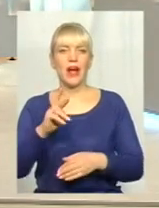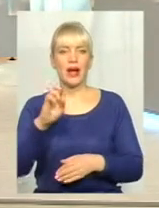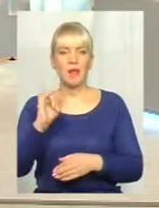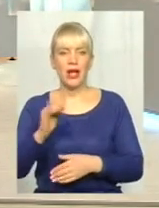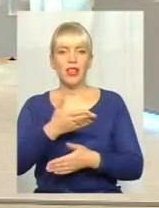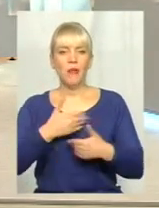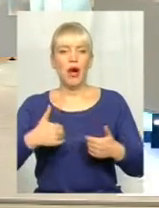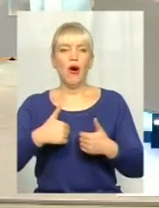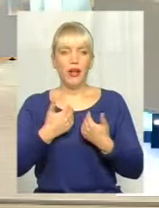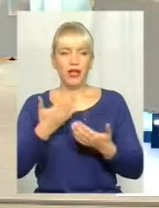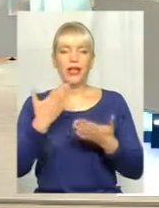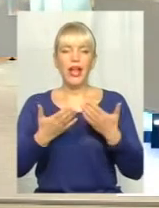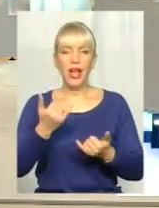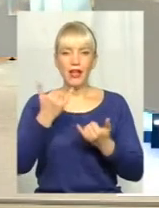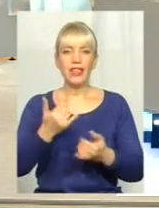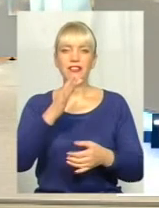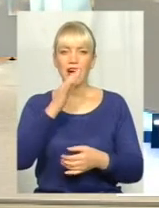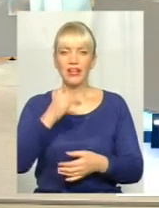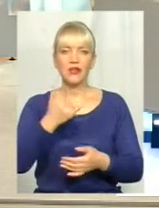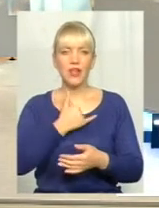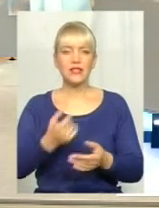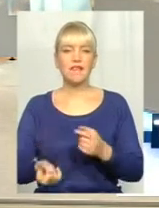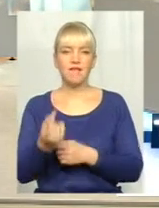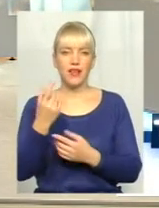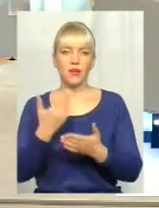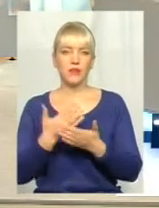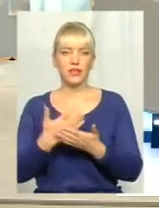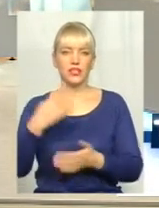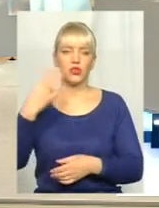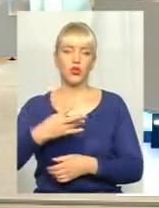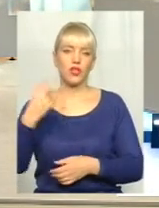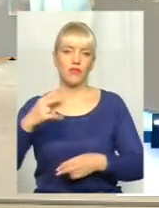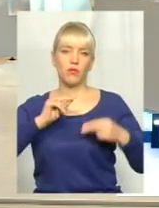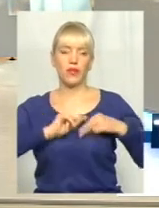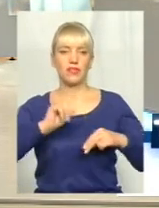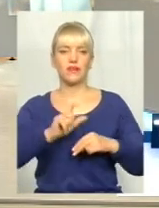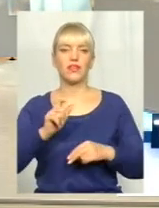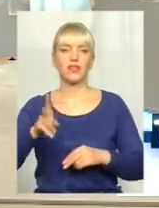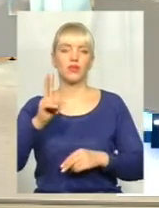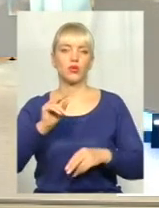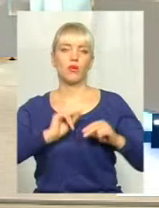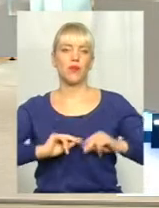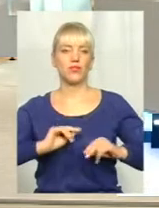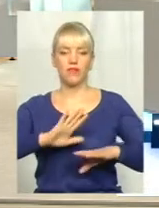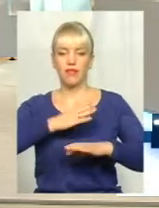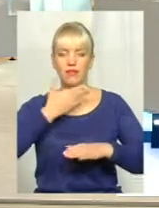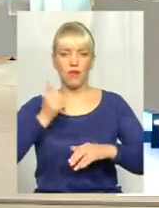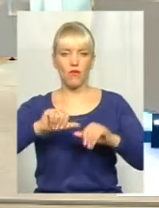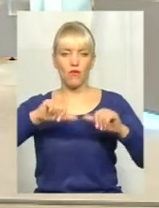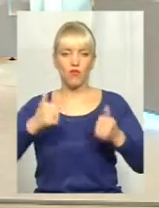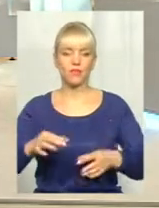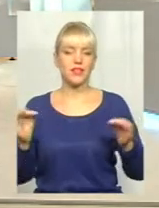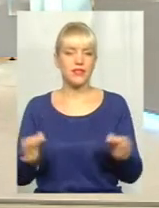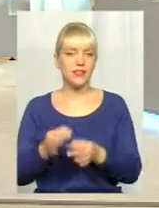Ось, наприклад, тільки на даний час нами вже виявлено близько 42 працівників, які працювали неоформлені, взагалі